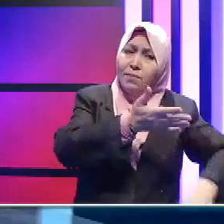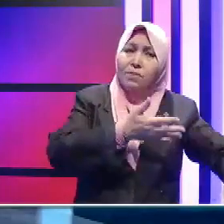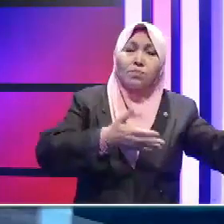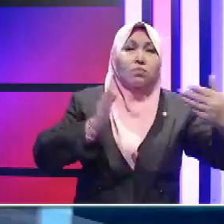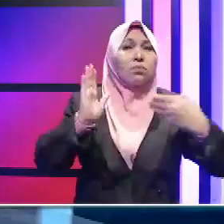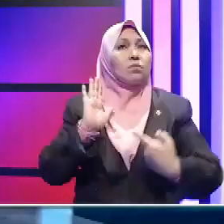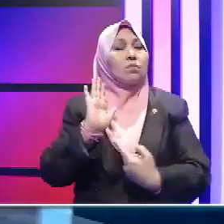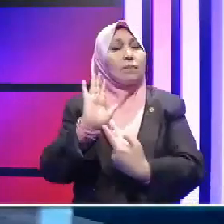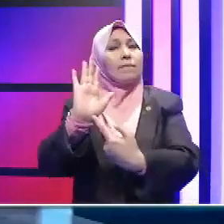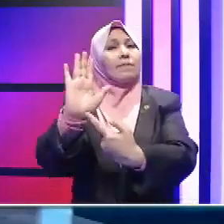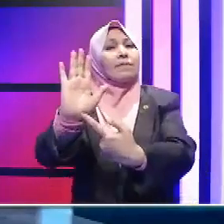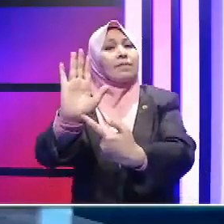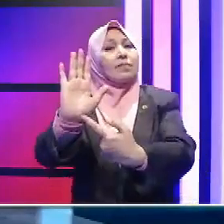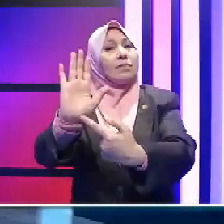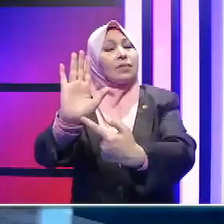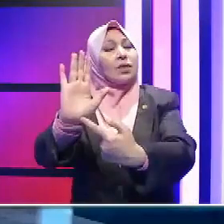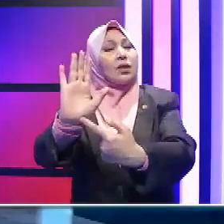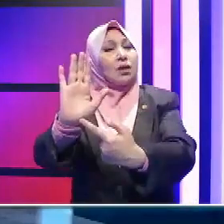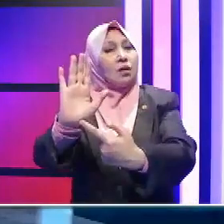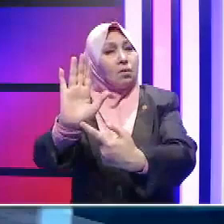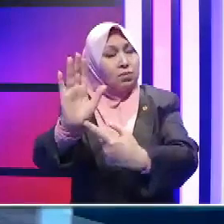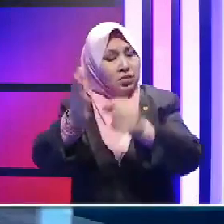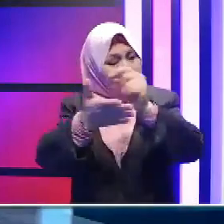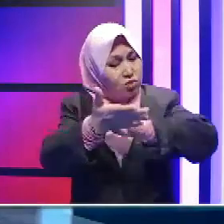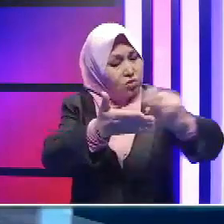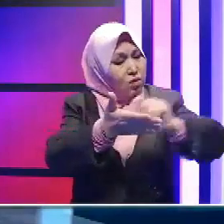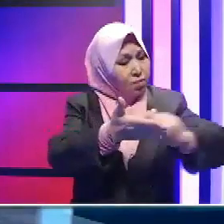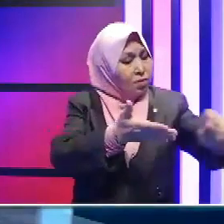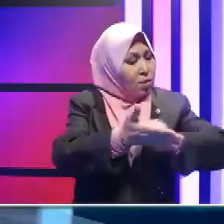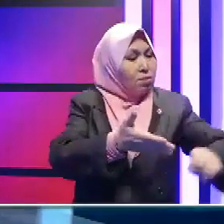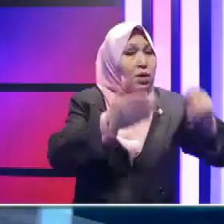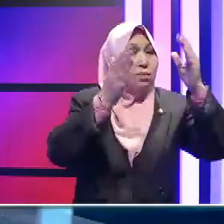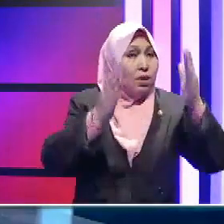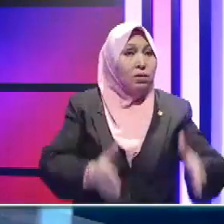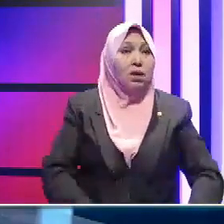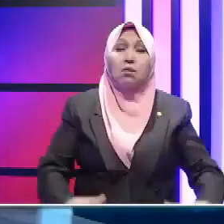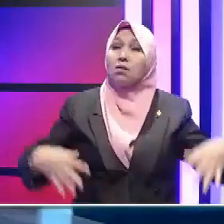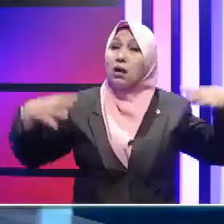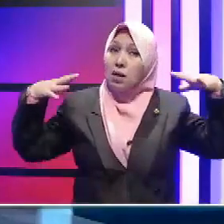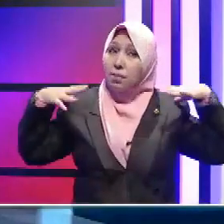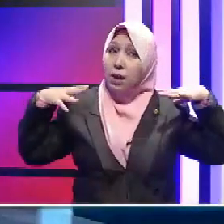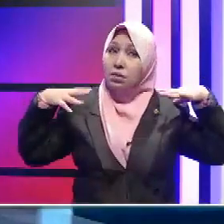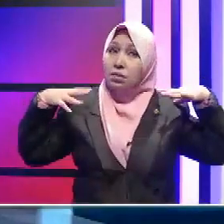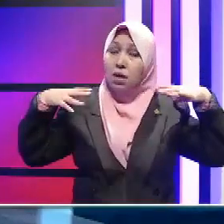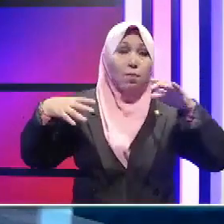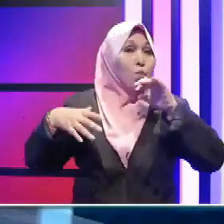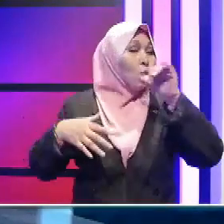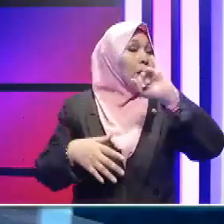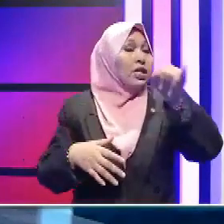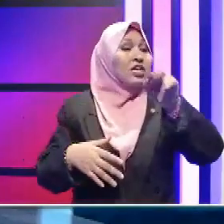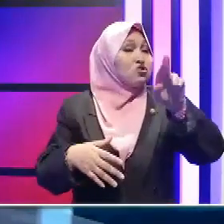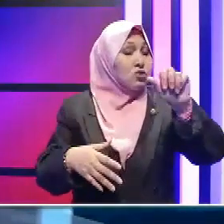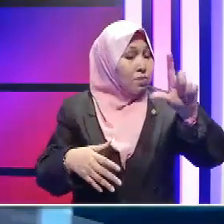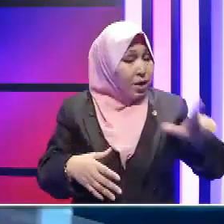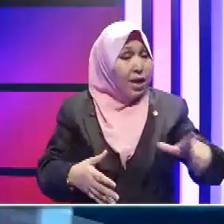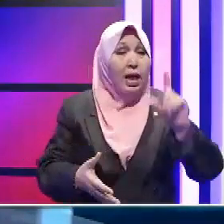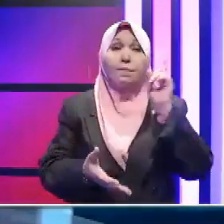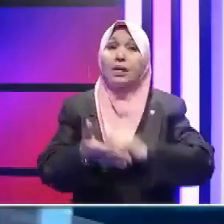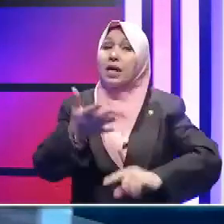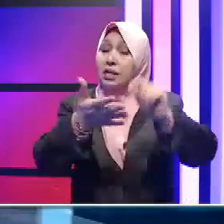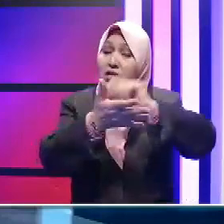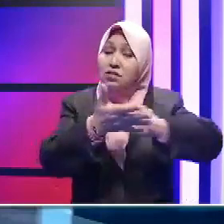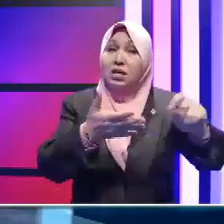dibentangkan zamannya pencatat pencatatan ini adalah para malaikat bukan Jibril dan apa yang akan